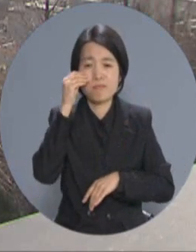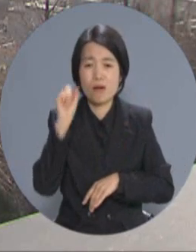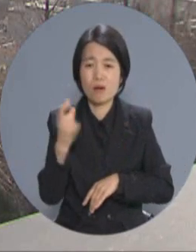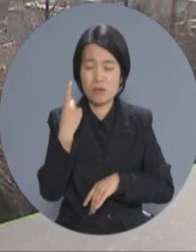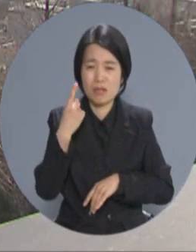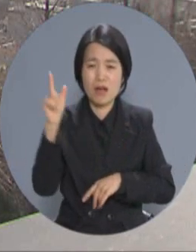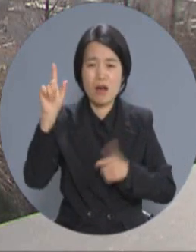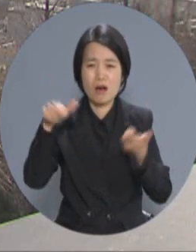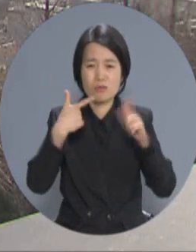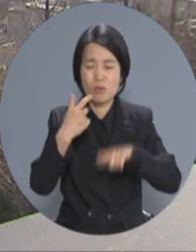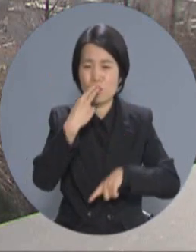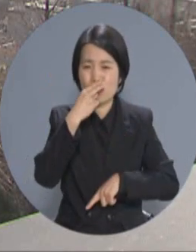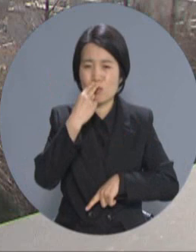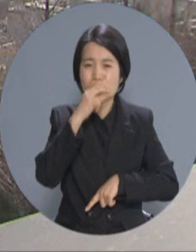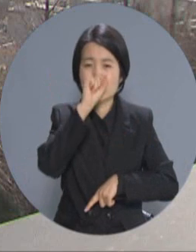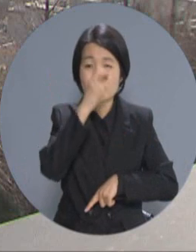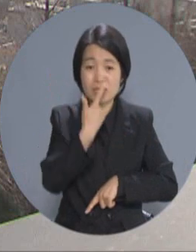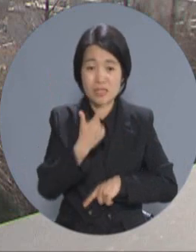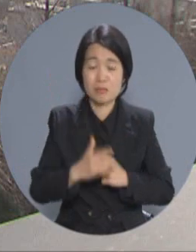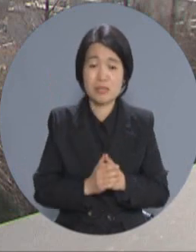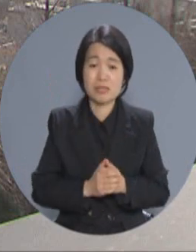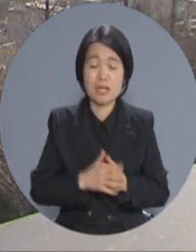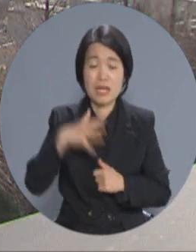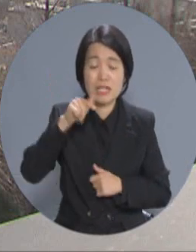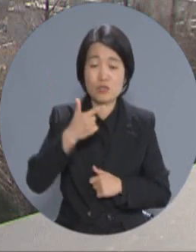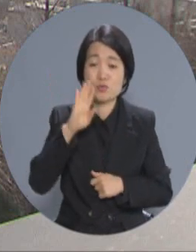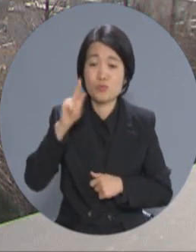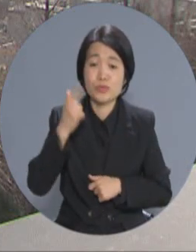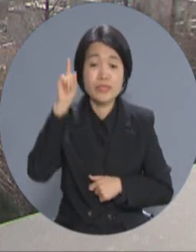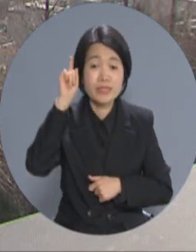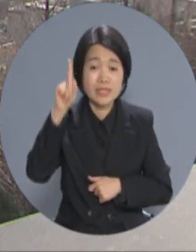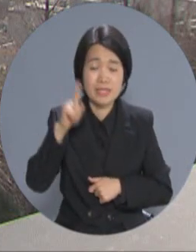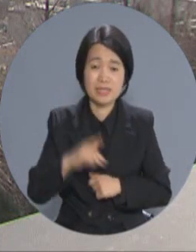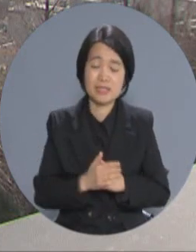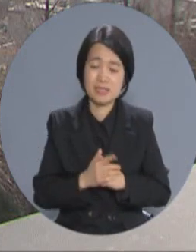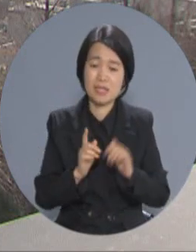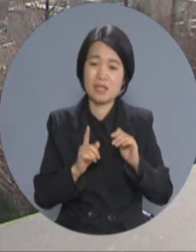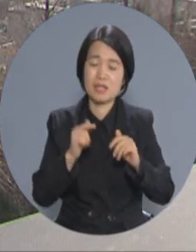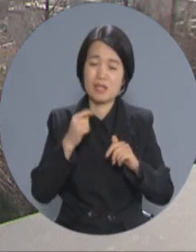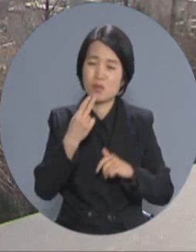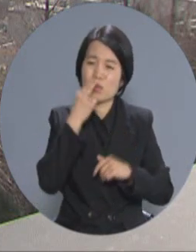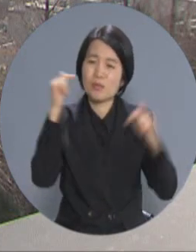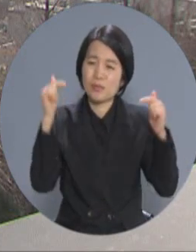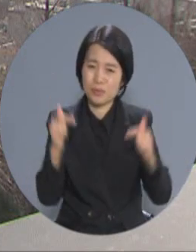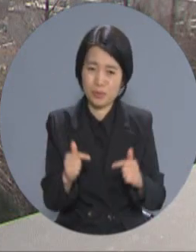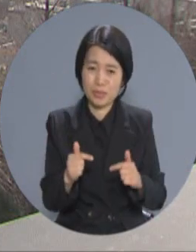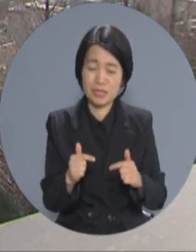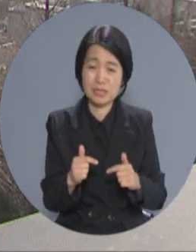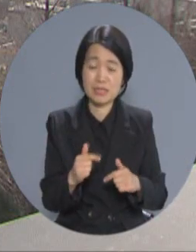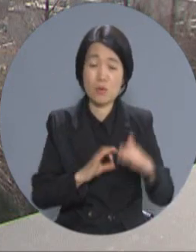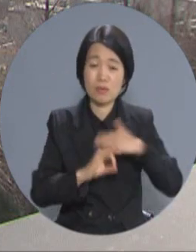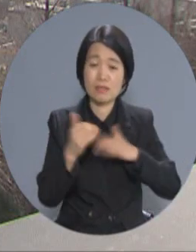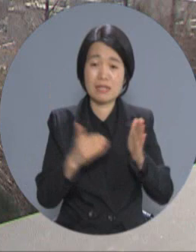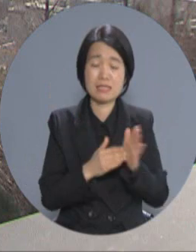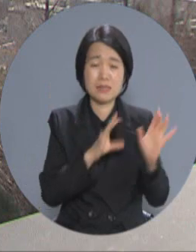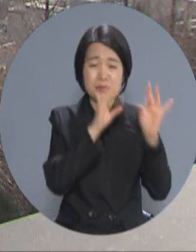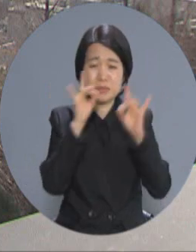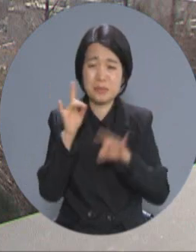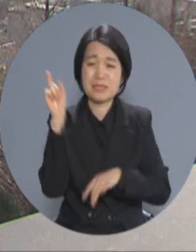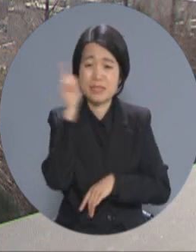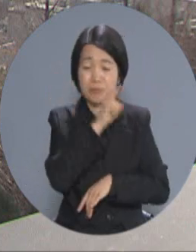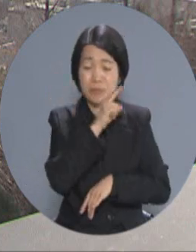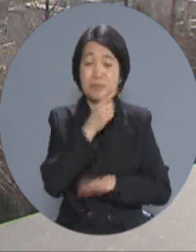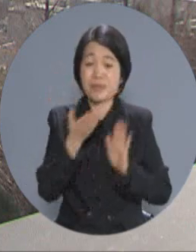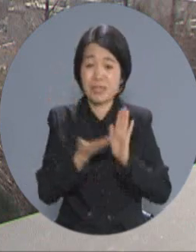인해서 종일 공기가 탁했습니다 절기상 충분히 내일은 조금 나아지겠지만 오전까지 초미세먼지 농도 한때 나쁜 단계를